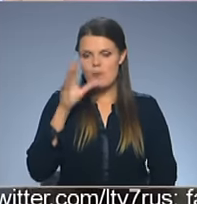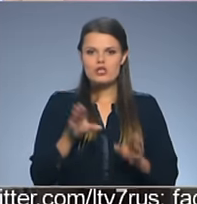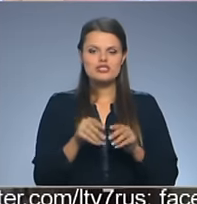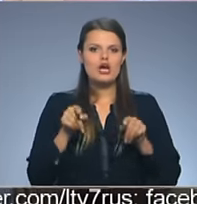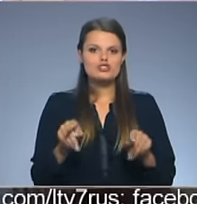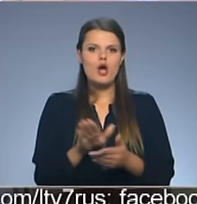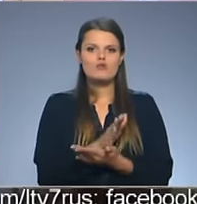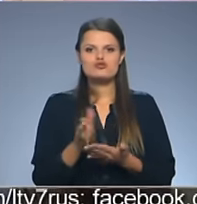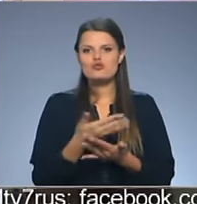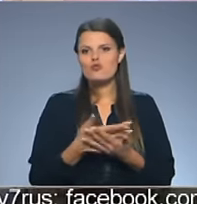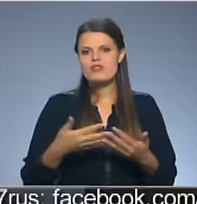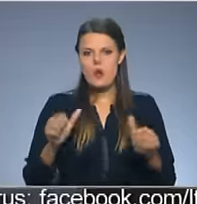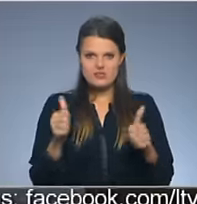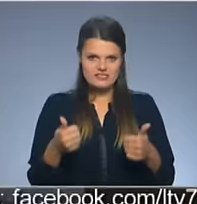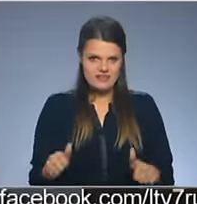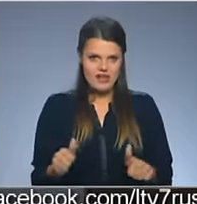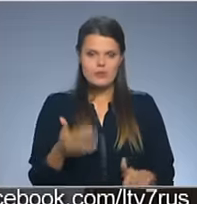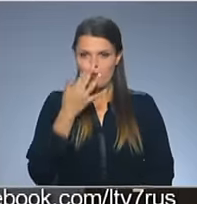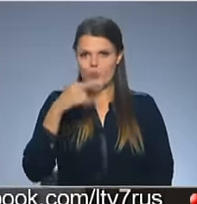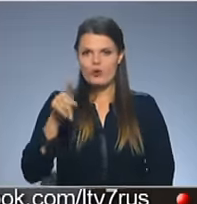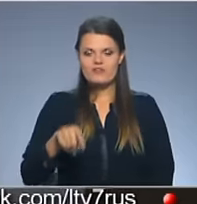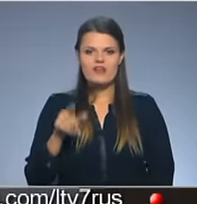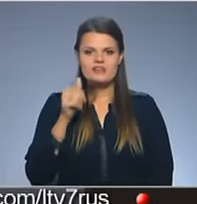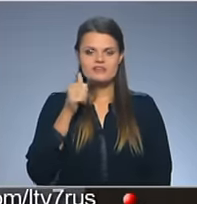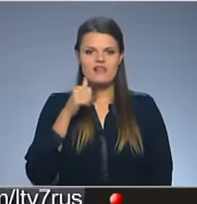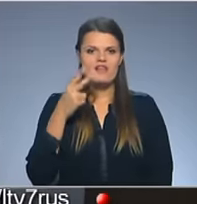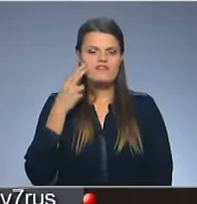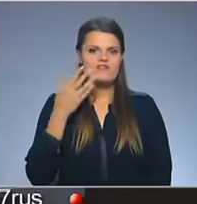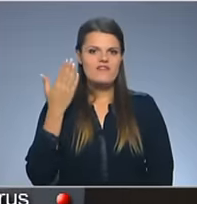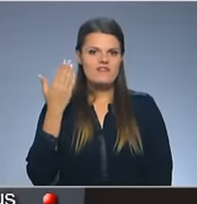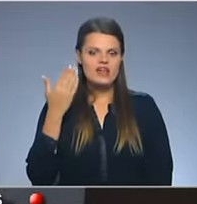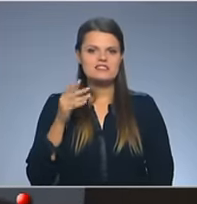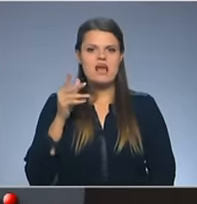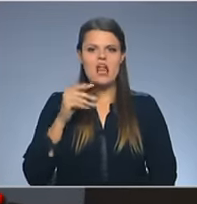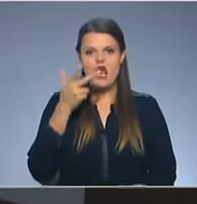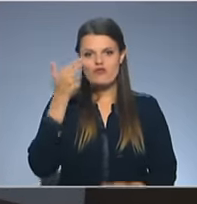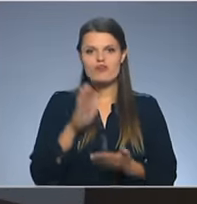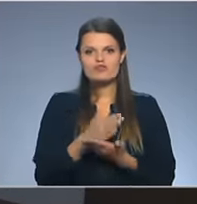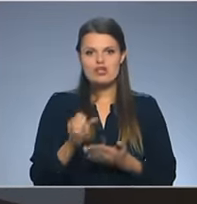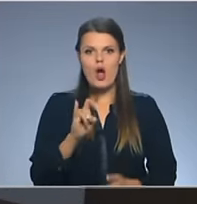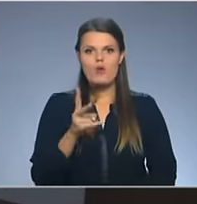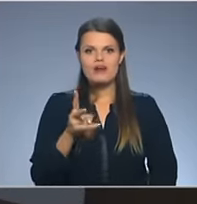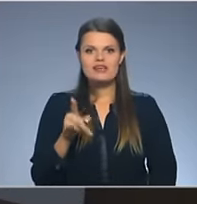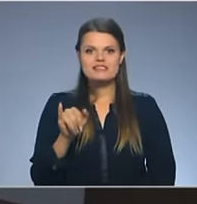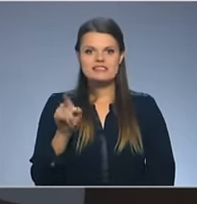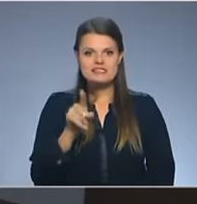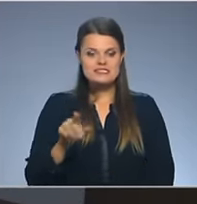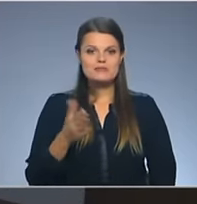šādu šķirņu daudzveidību. Pašlaik numurs pirmais ir vēl vecā lietuviešu šķirne auksis, bet gan jau mūsu latviešu šķirnes